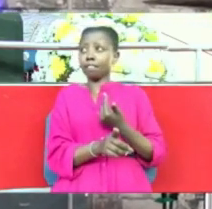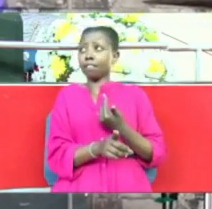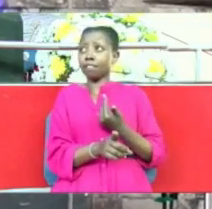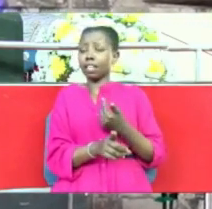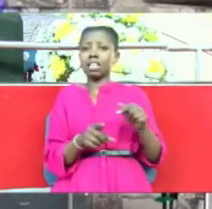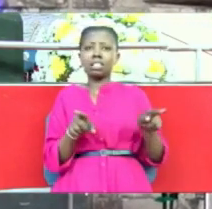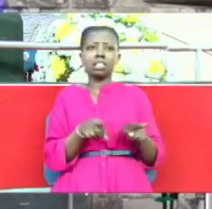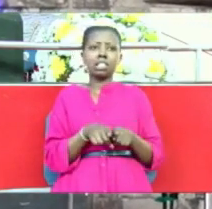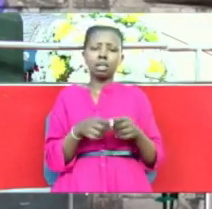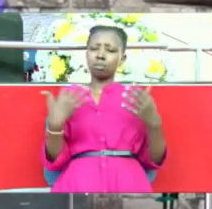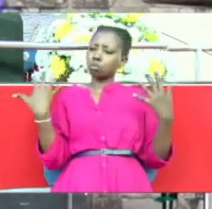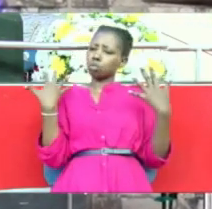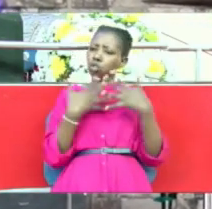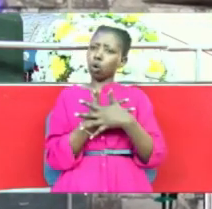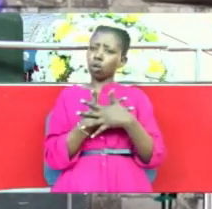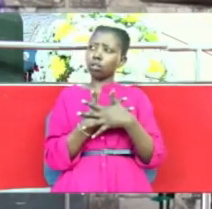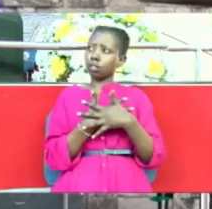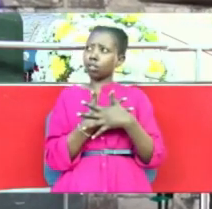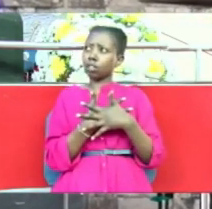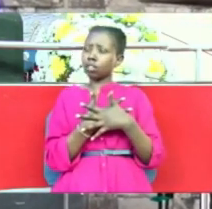surprised.